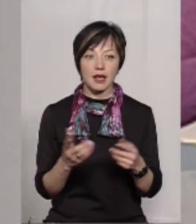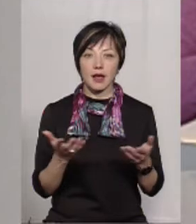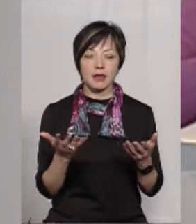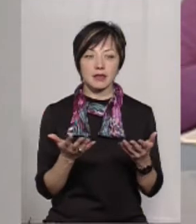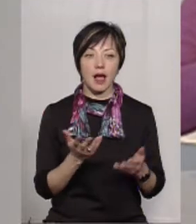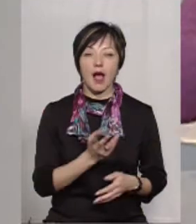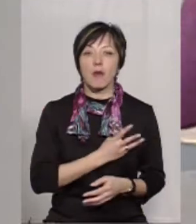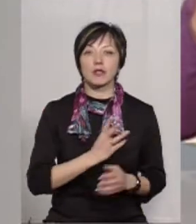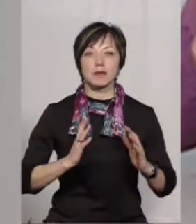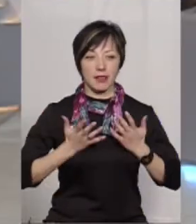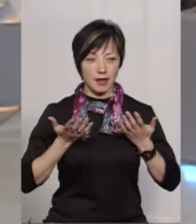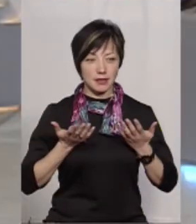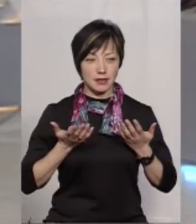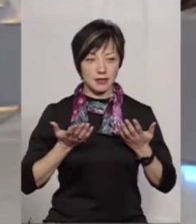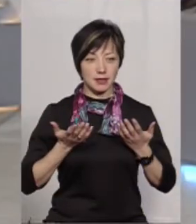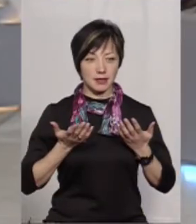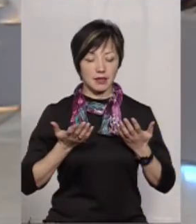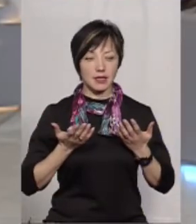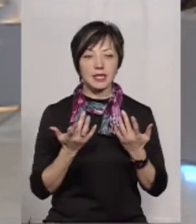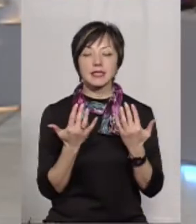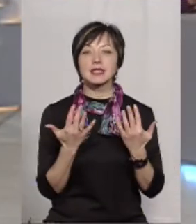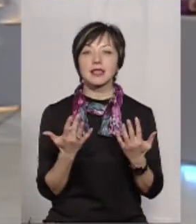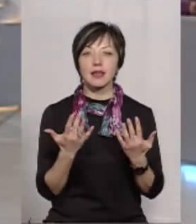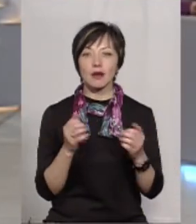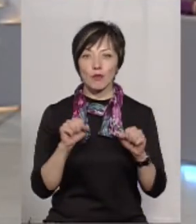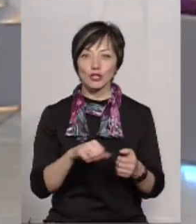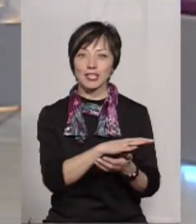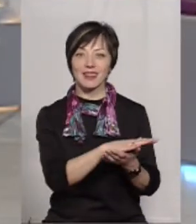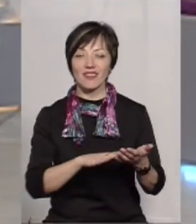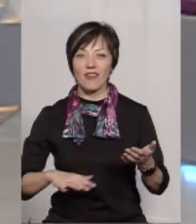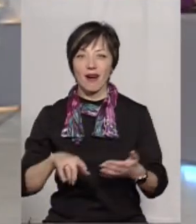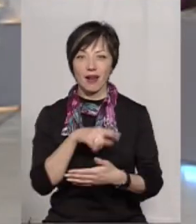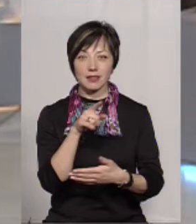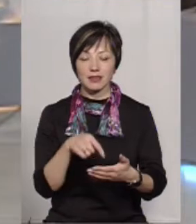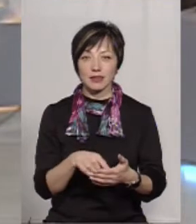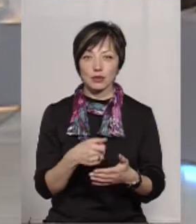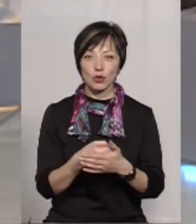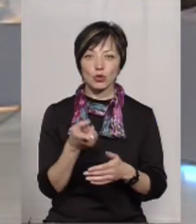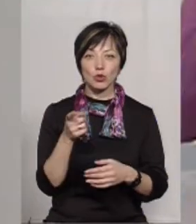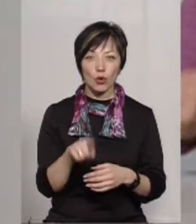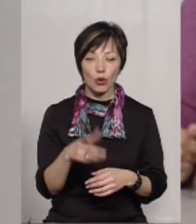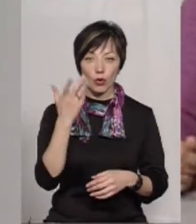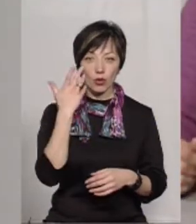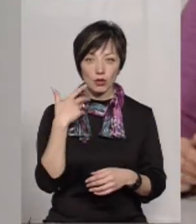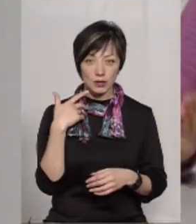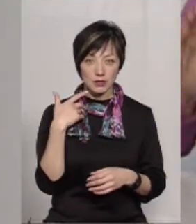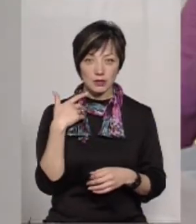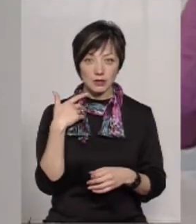якесь емоційне піднесення. Скільки воно може тривати до того, як